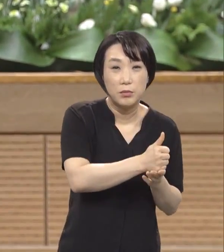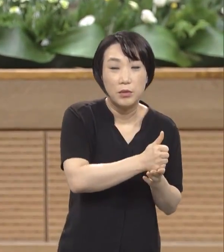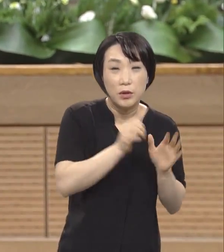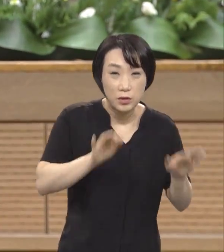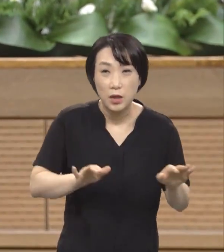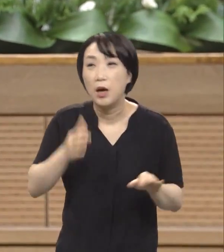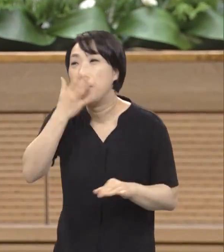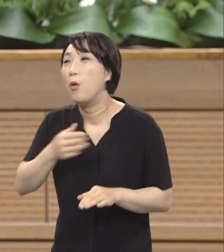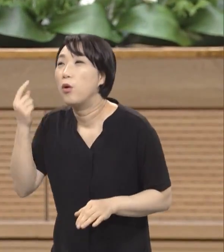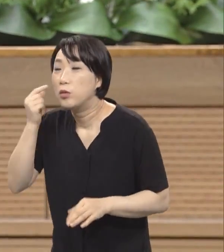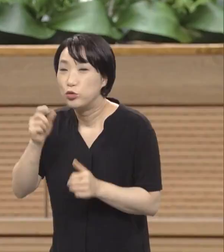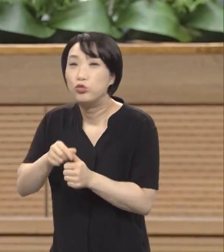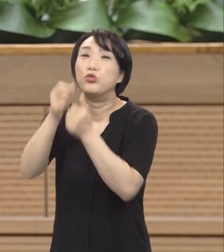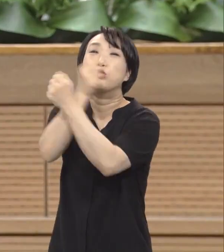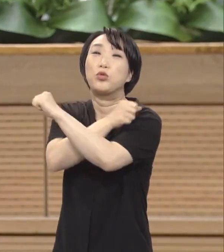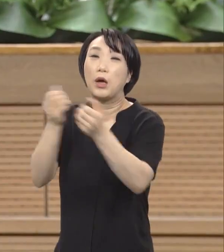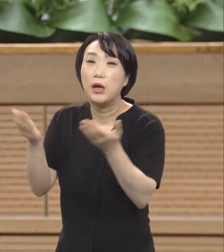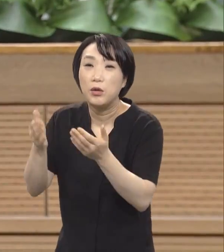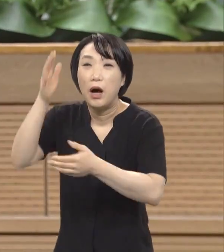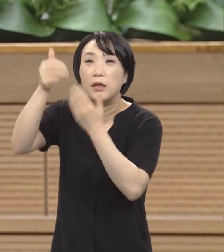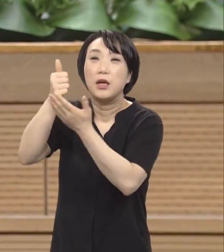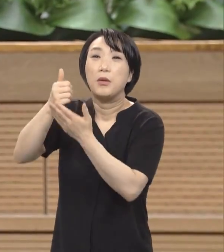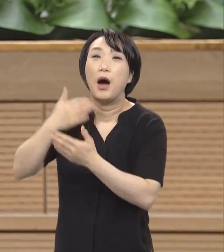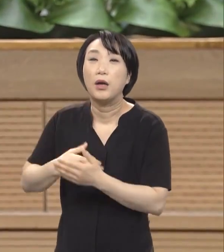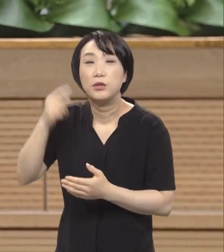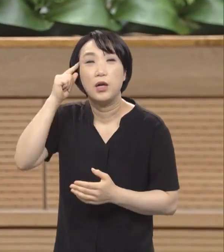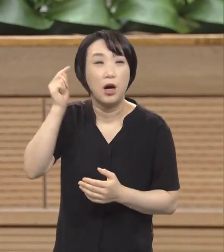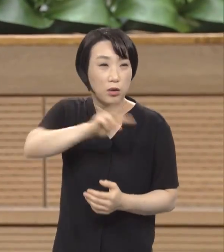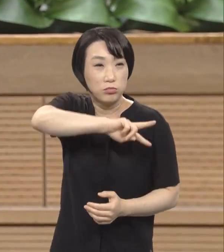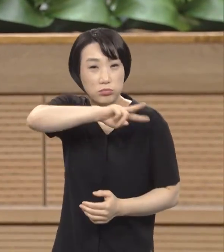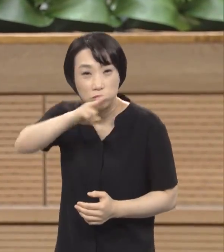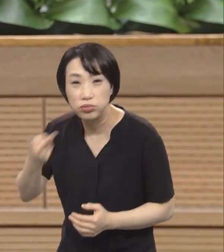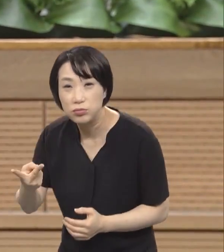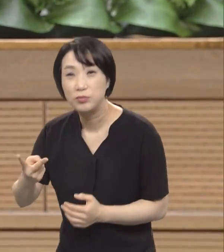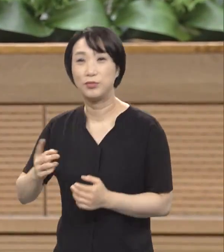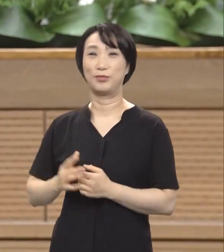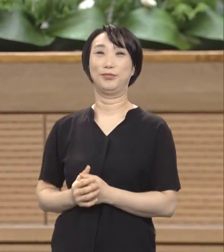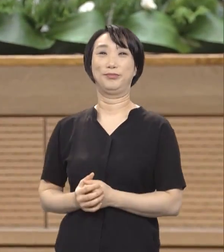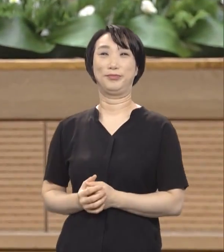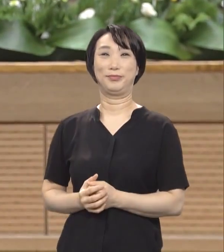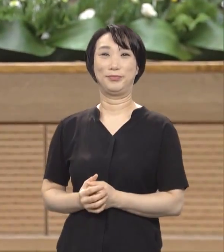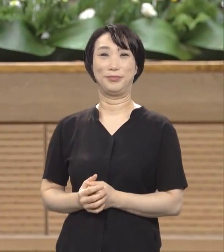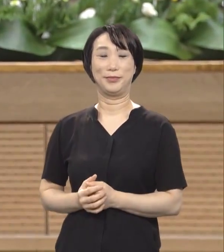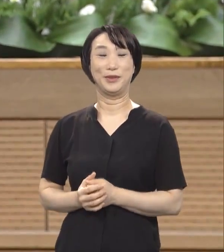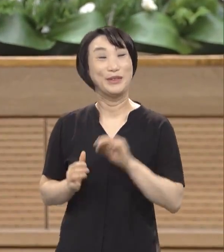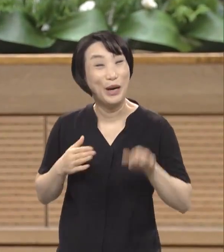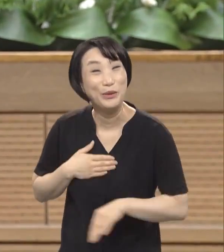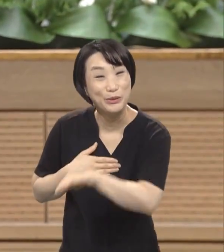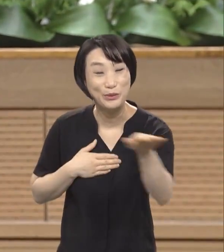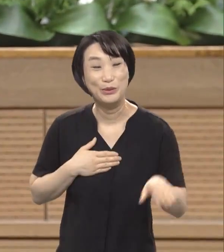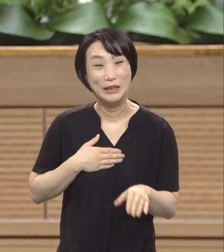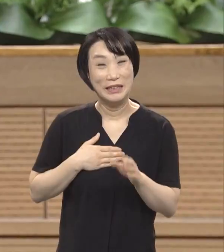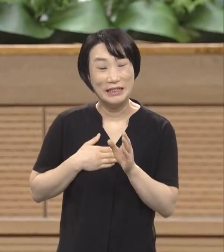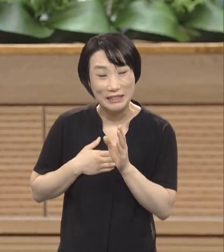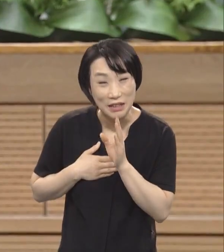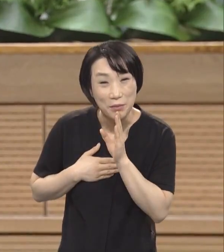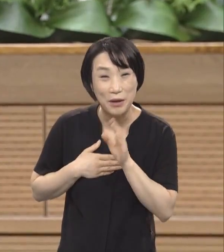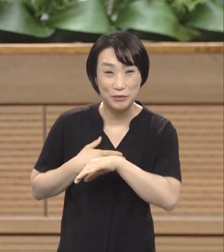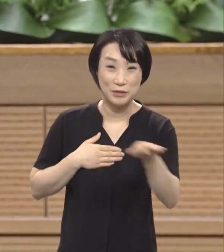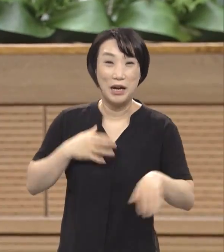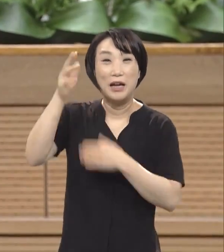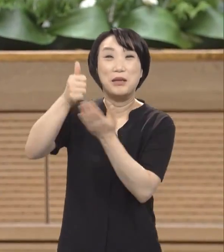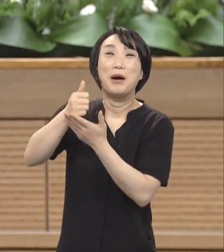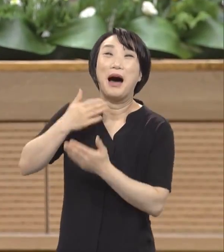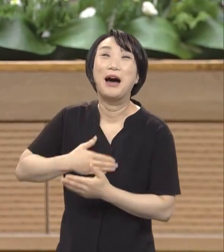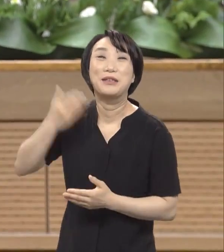복음적으로 구속사적으로 아는 하나님이 바뀌었다 이 말이요. 우리는 정말로 우리는